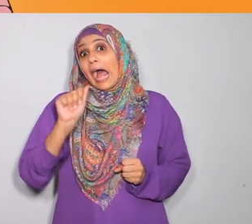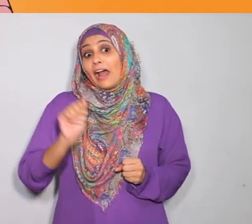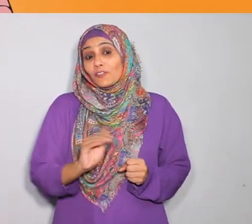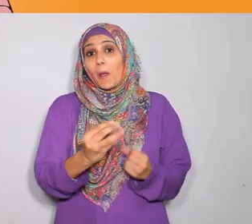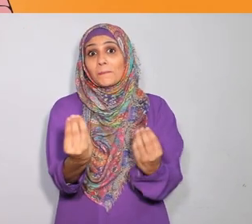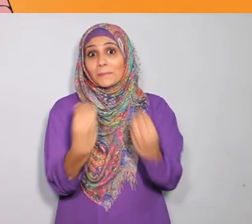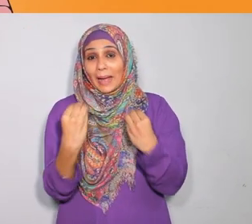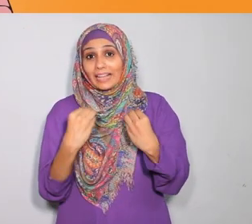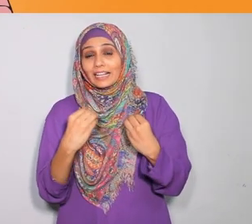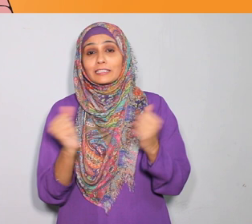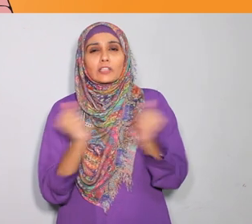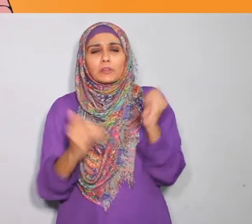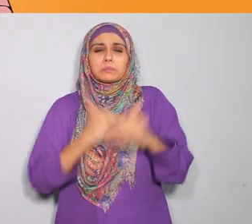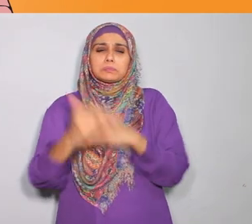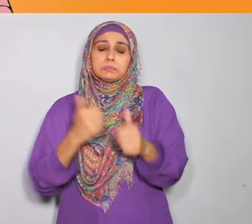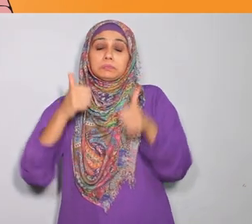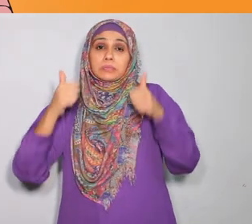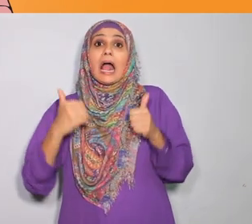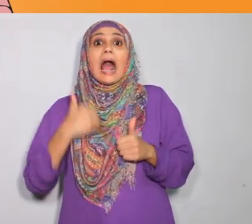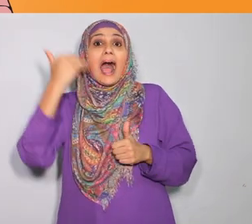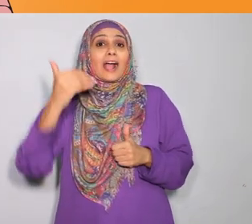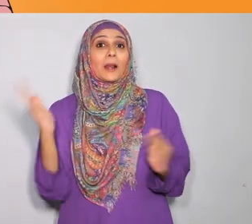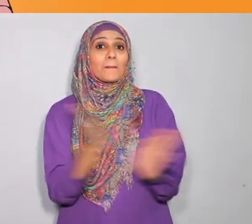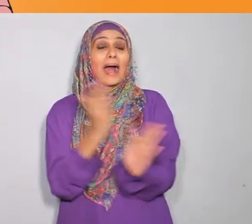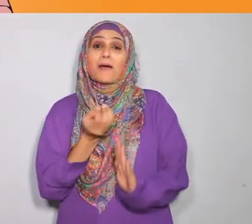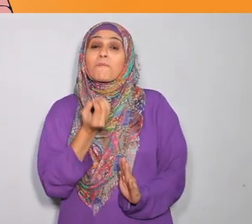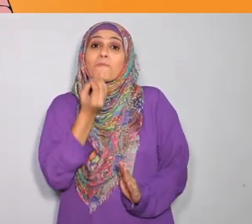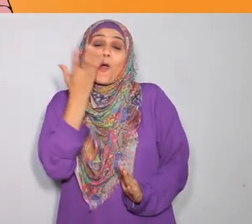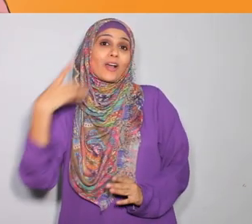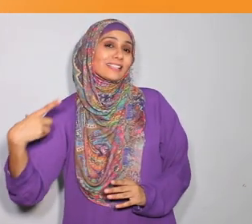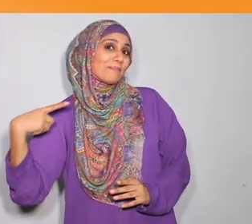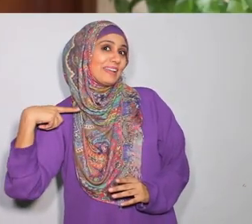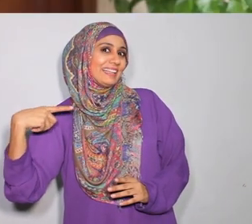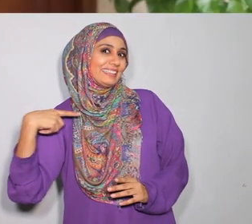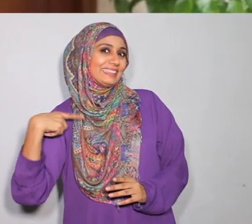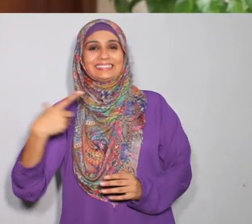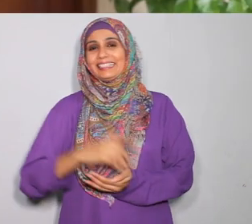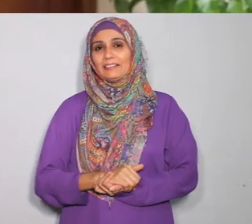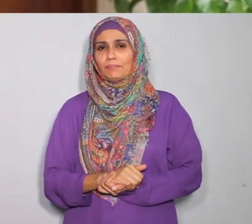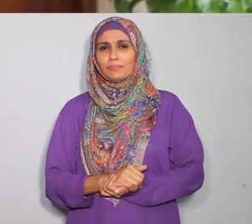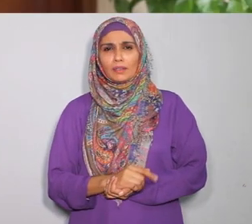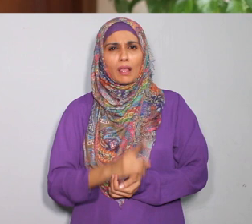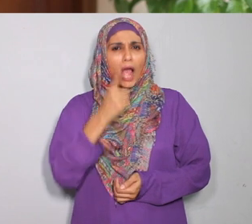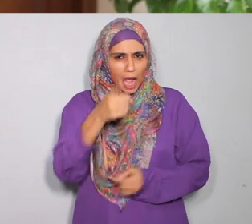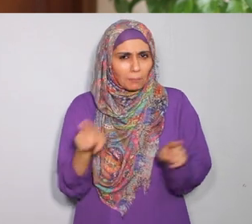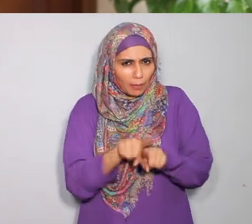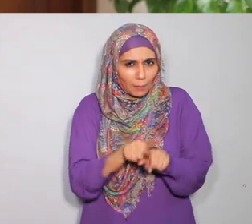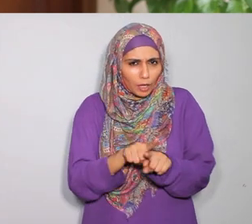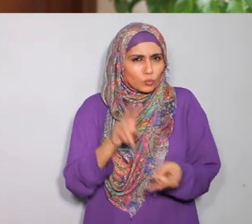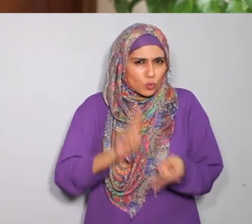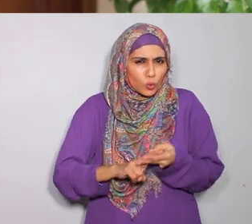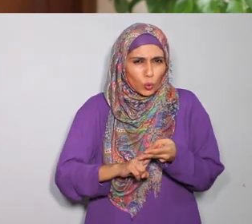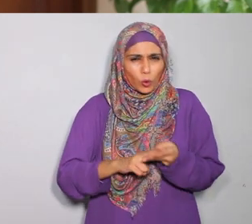हंसी-खुशी गुजारी और अगली बाहर का इंतजार करने लगे हैं कि आपका है कोई ऐसा दोस्त जो